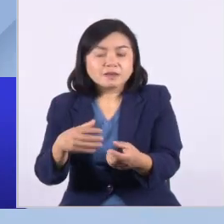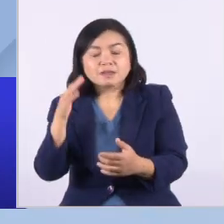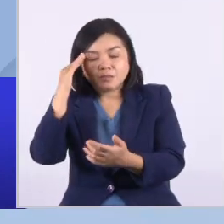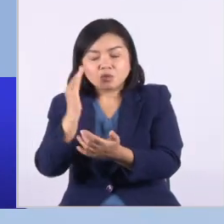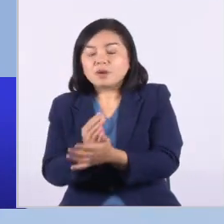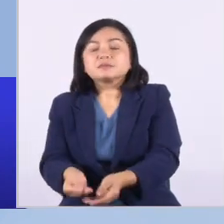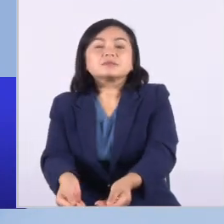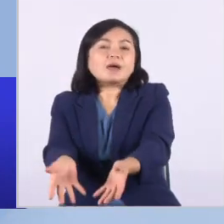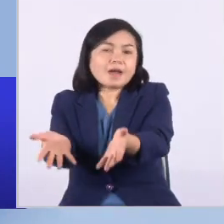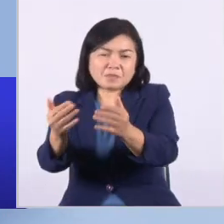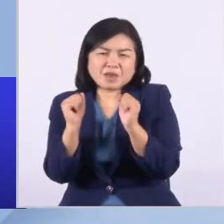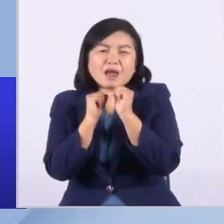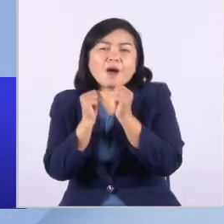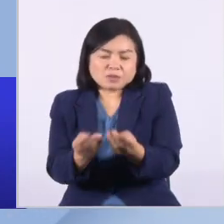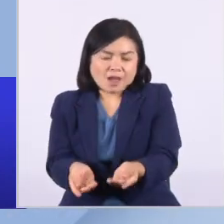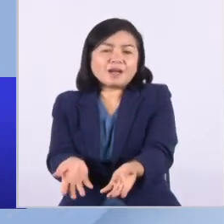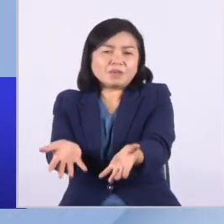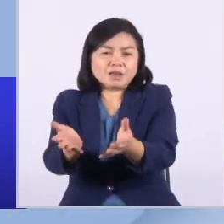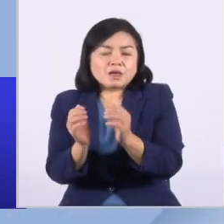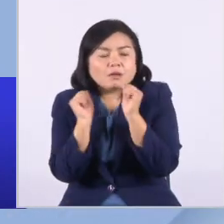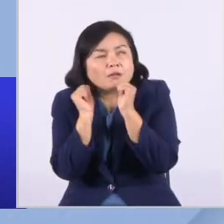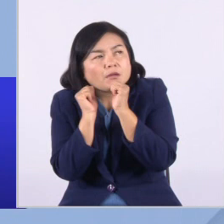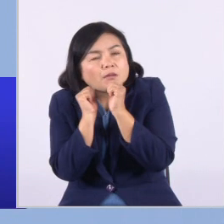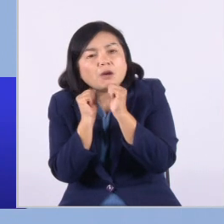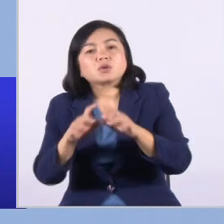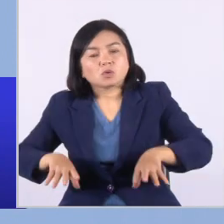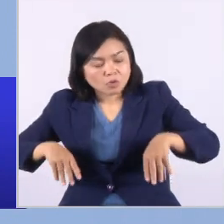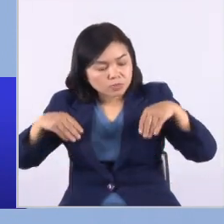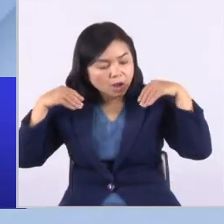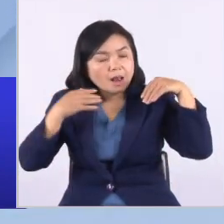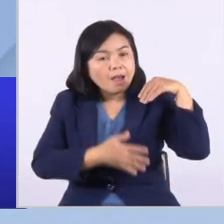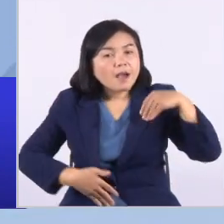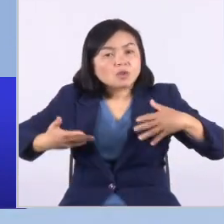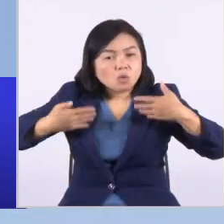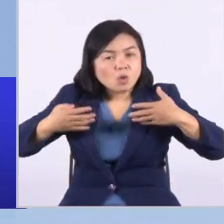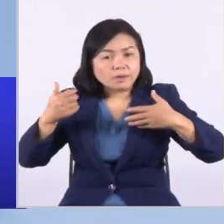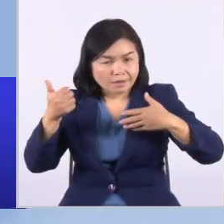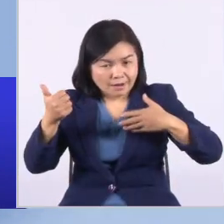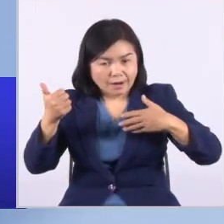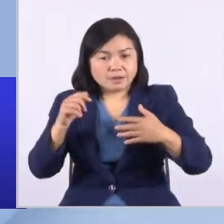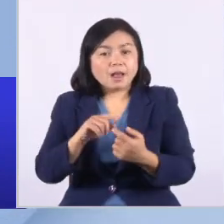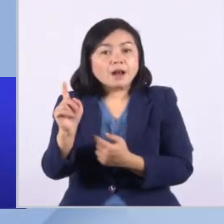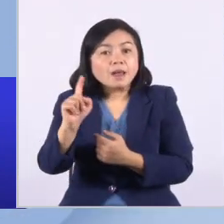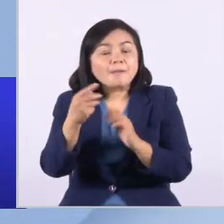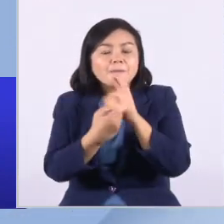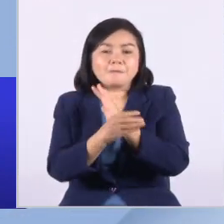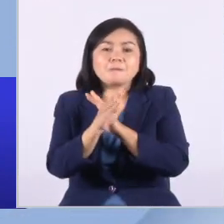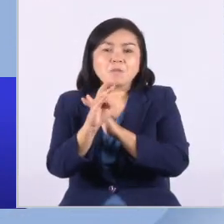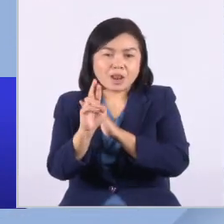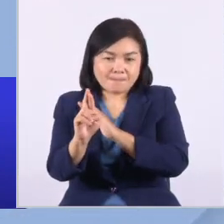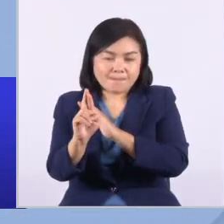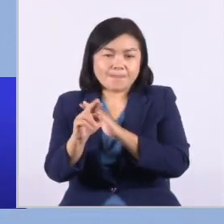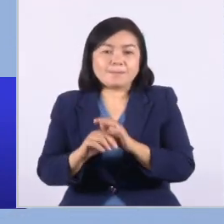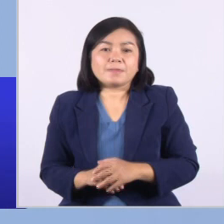พี่ใช้ไปเลยมันหนาวนอนแบบนี้นะต้องมีผ้าให้ความอบอุ่นกับร่างกายนะคะจุดนี้คือที่บุรีรัมย์นะคะ